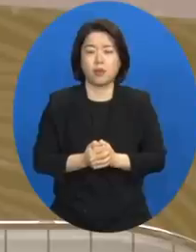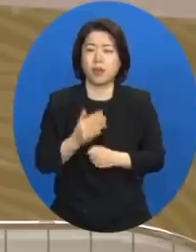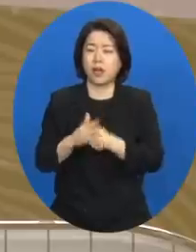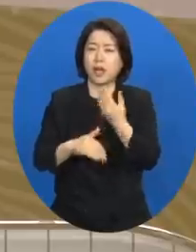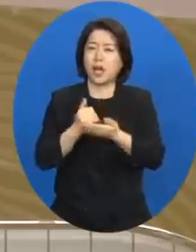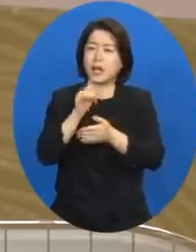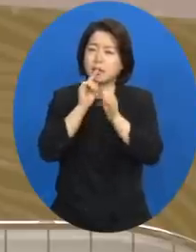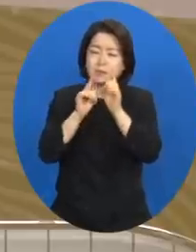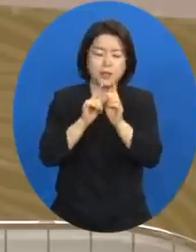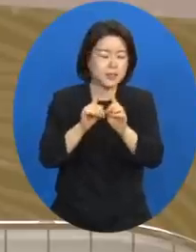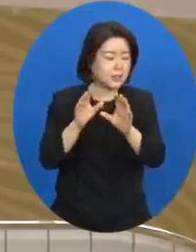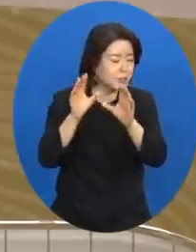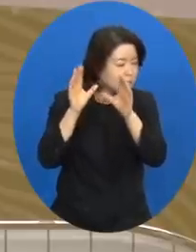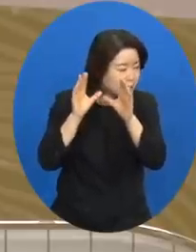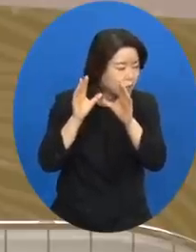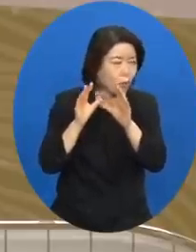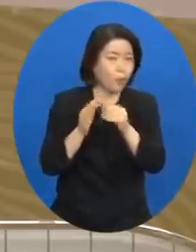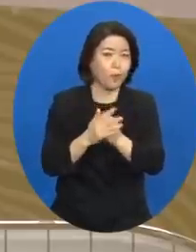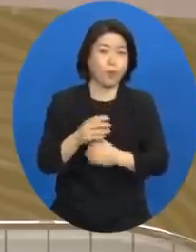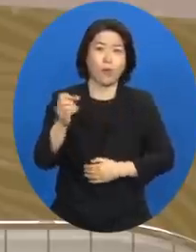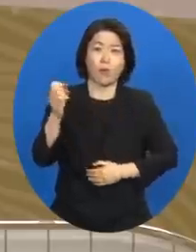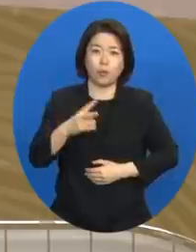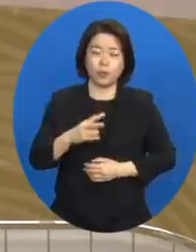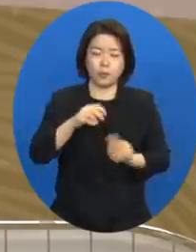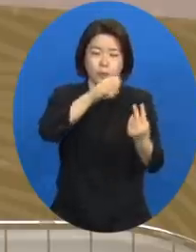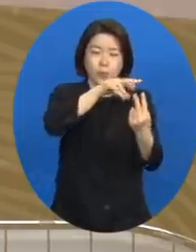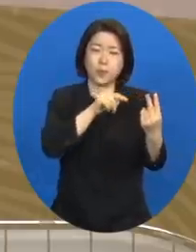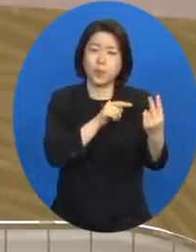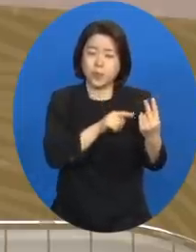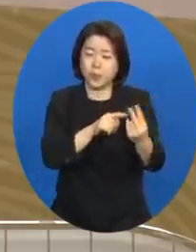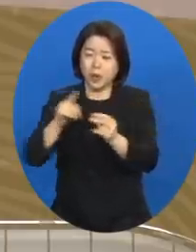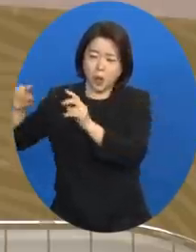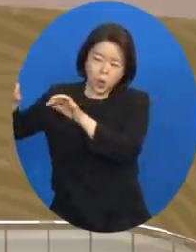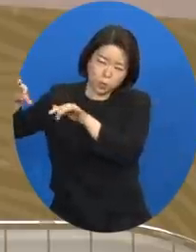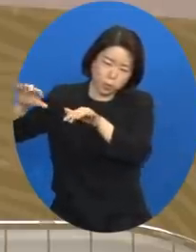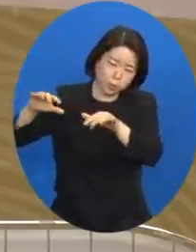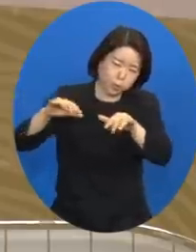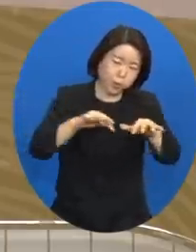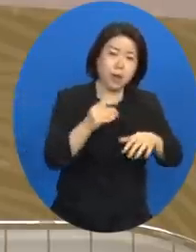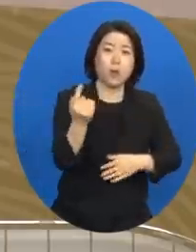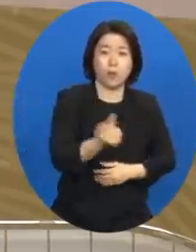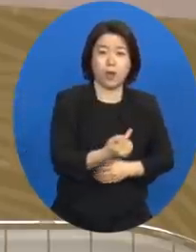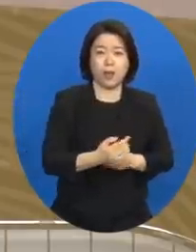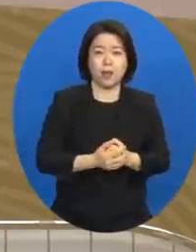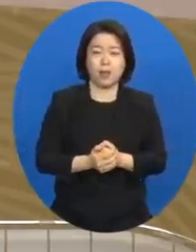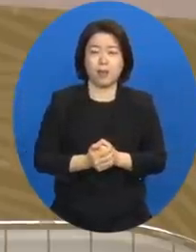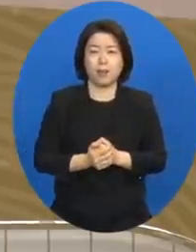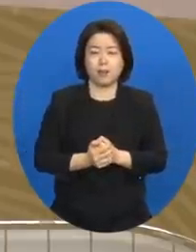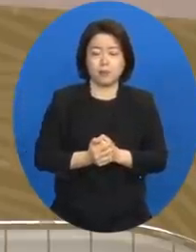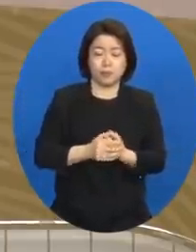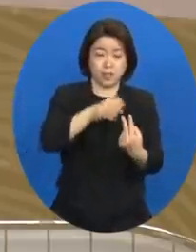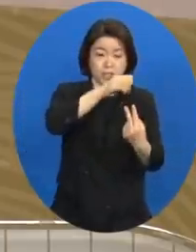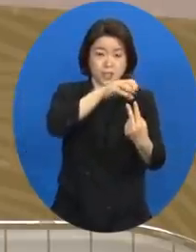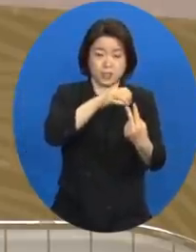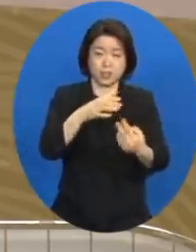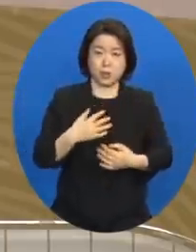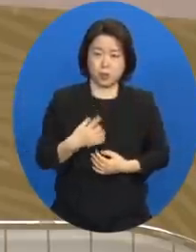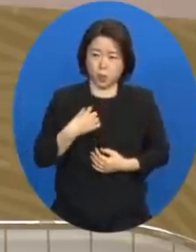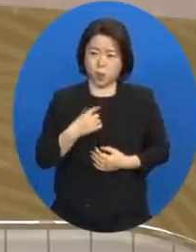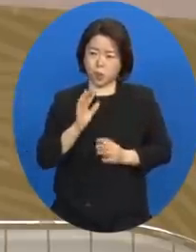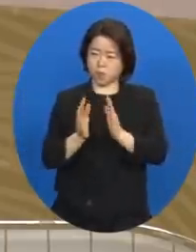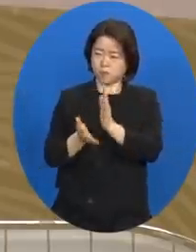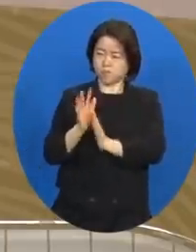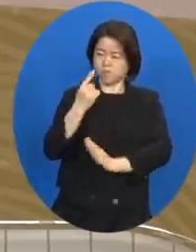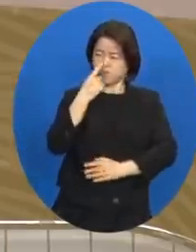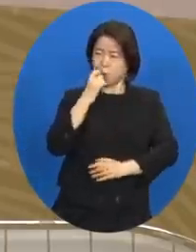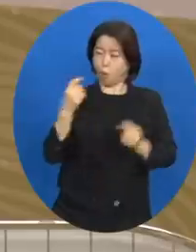하나님의 말씀을 듣고 그리고 세례 요한에게로 몰려들었어요. 세례 요한이 뭐 옷을 잘 입어서도 아니고